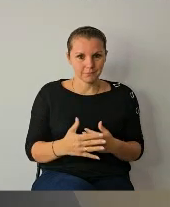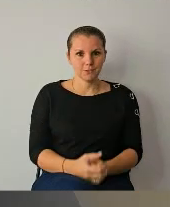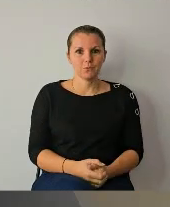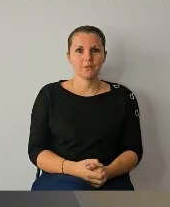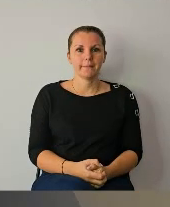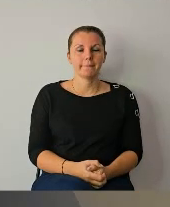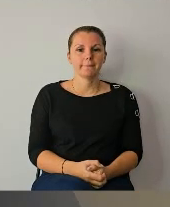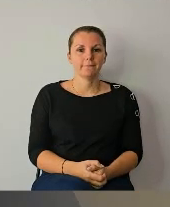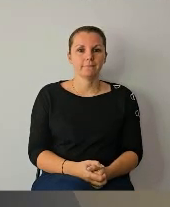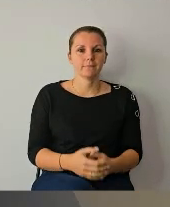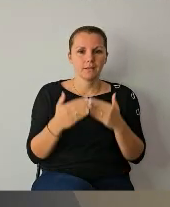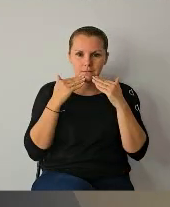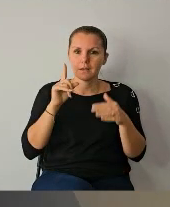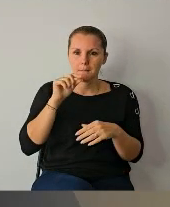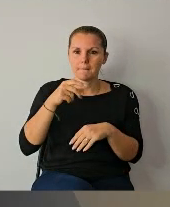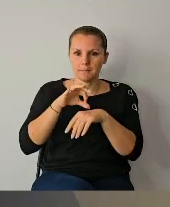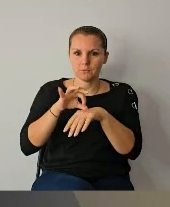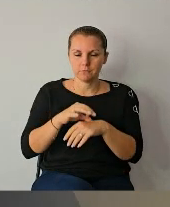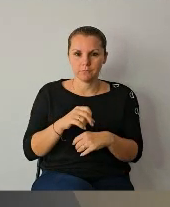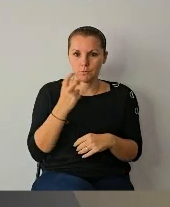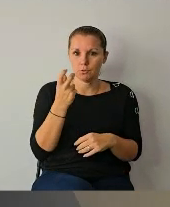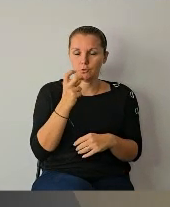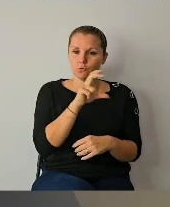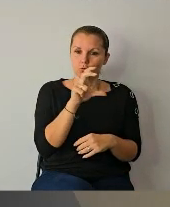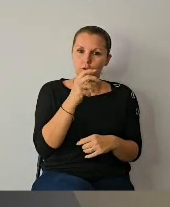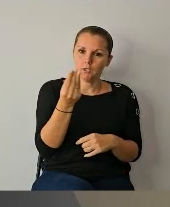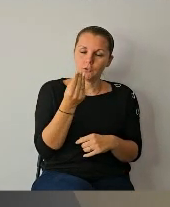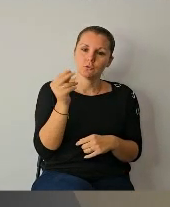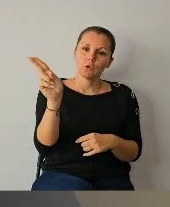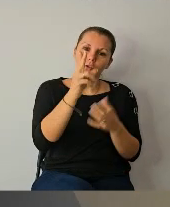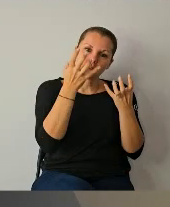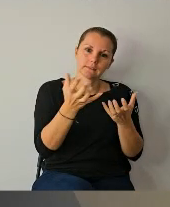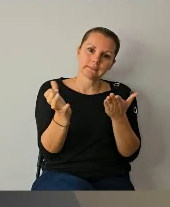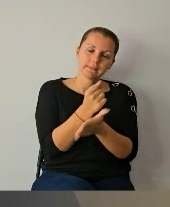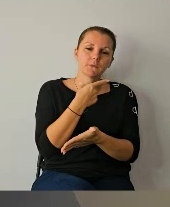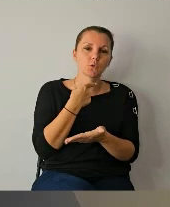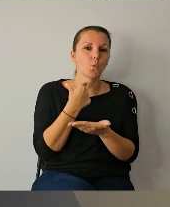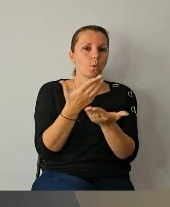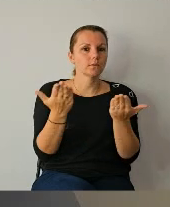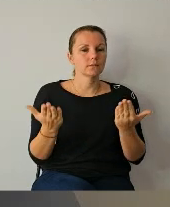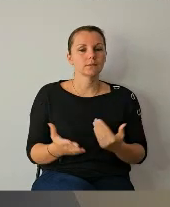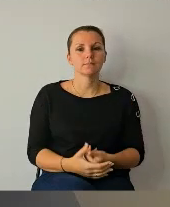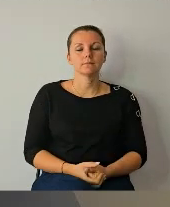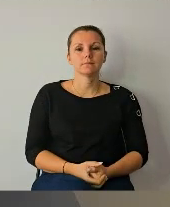Dziękuję panu przewodniczącemu. Czy ktoś jeszcze z państwa chciałby zabrać głos?